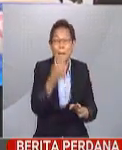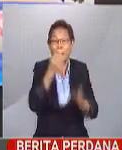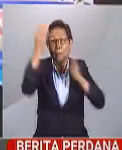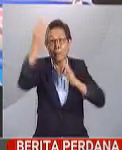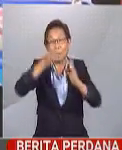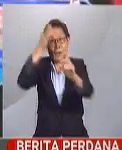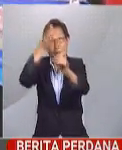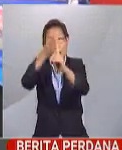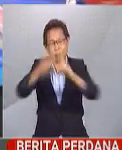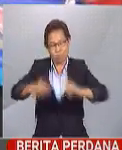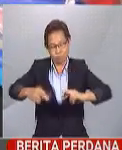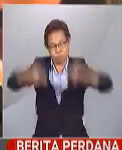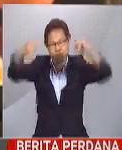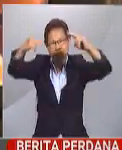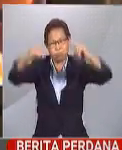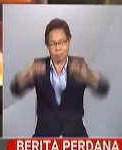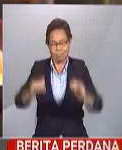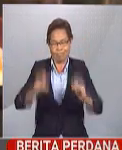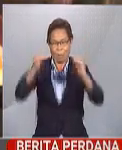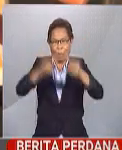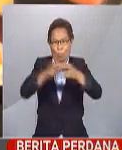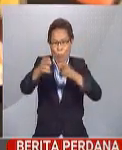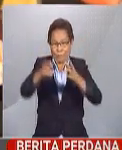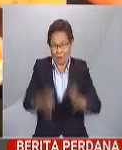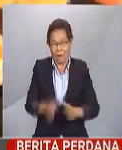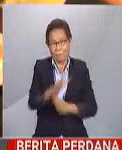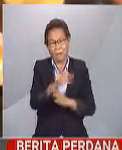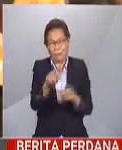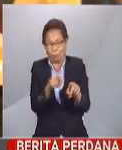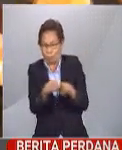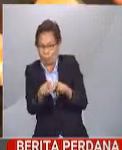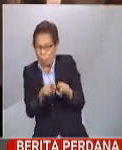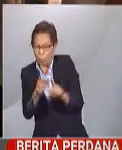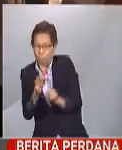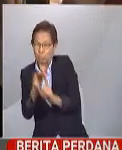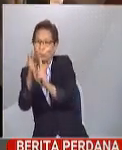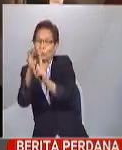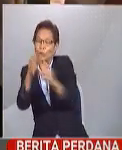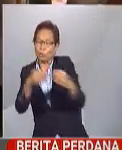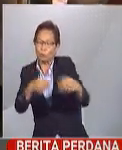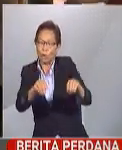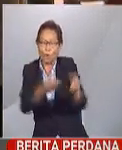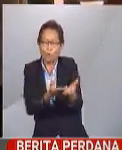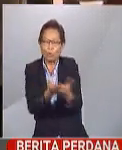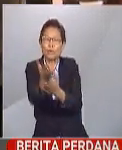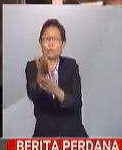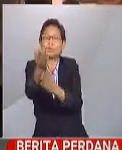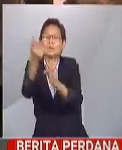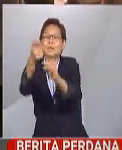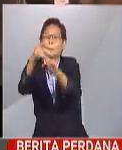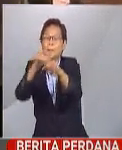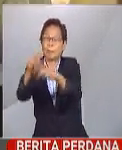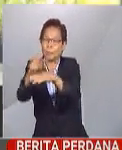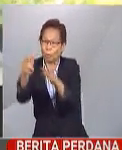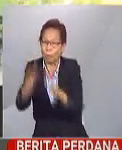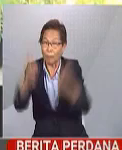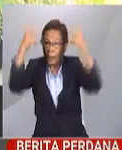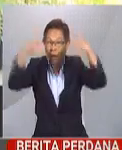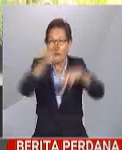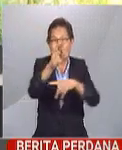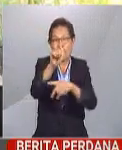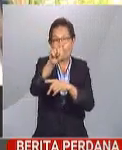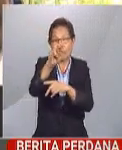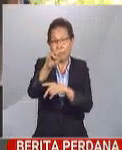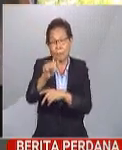ke arah mempertingkat tahap keusahawanan dan daya saing terutama jualan terus kepada pengguna. Menurut pengarah FAMA